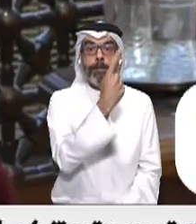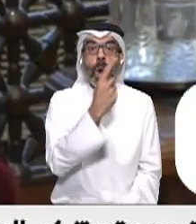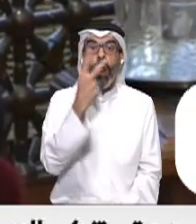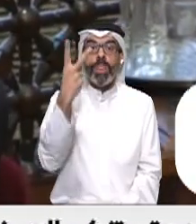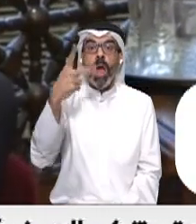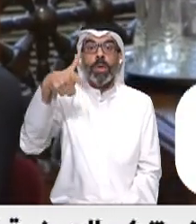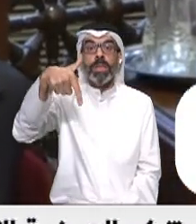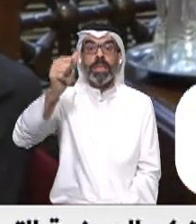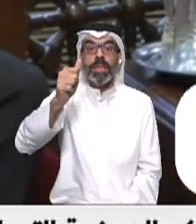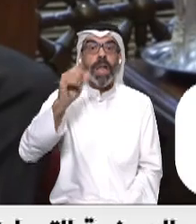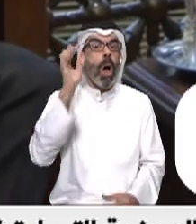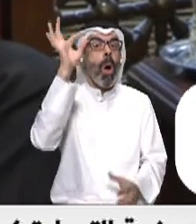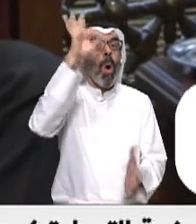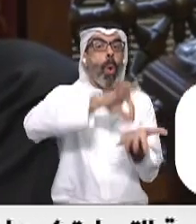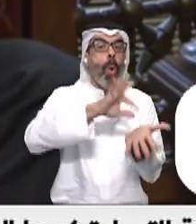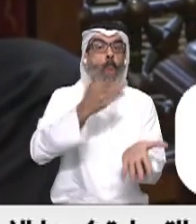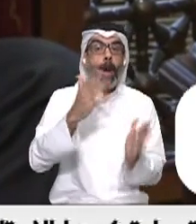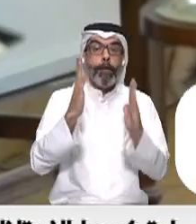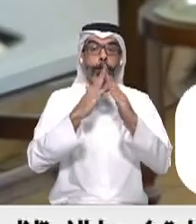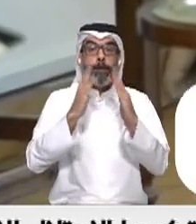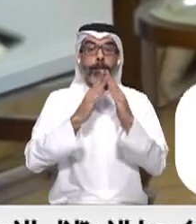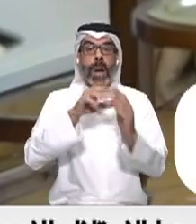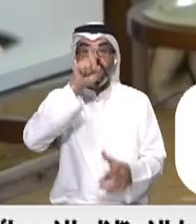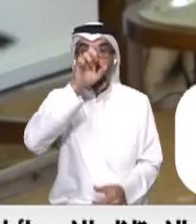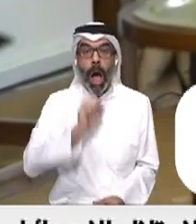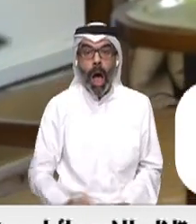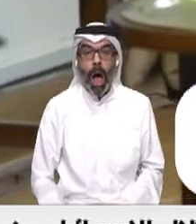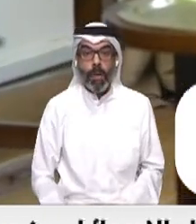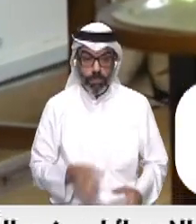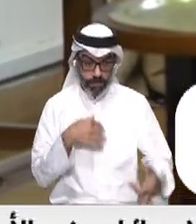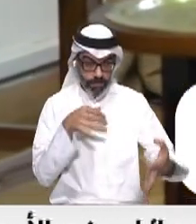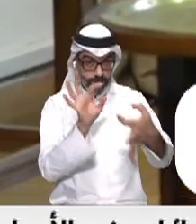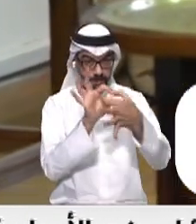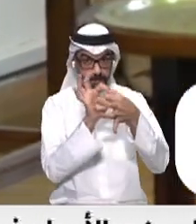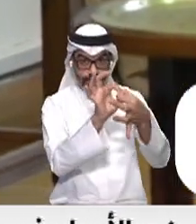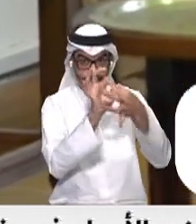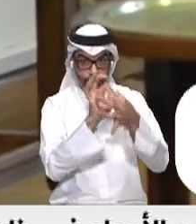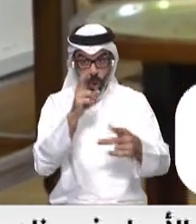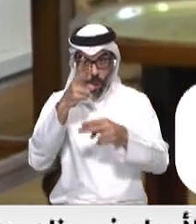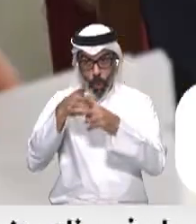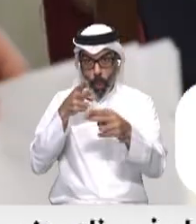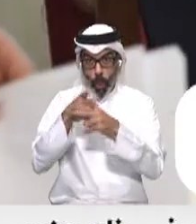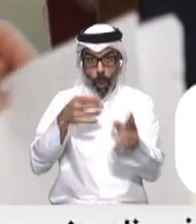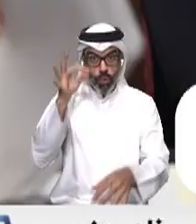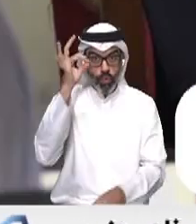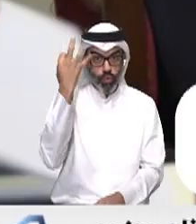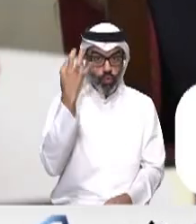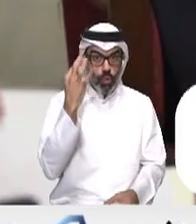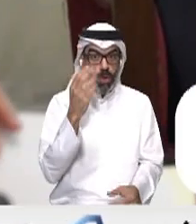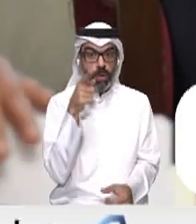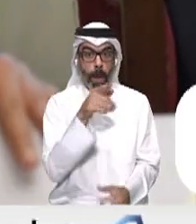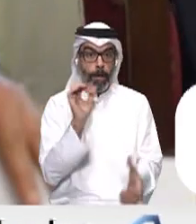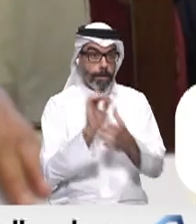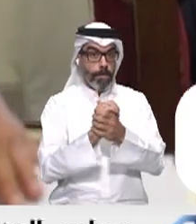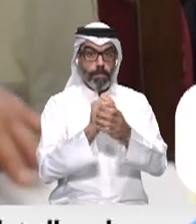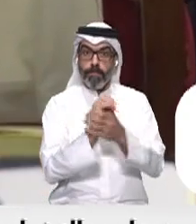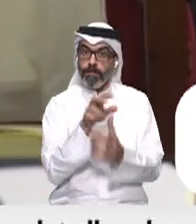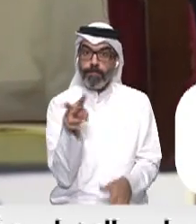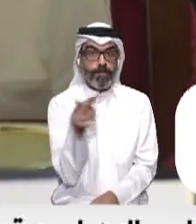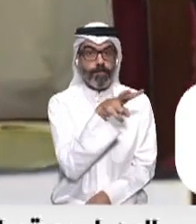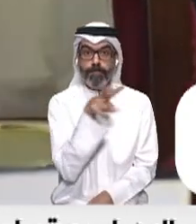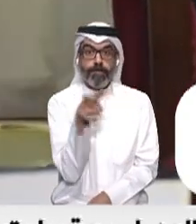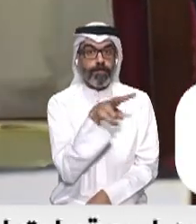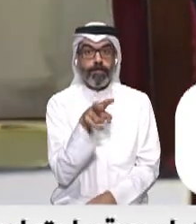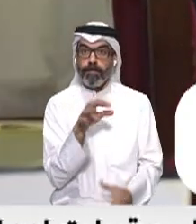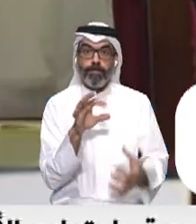القاهره وتم خلال اللقاء استعراض العلاقات الثنائيه الوثيقه التي تربط البلدين الشقيقين وبحث مجالات التعاون